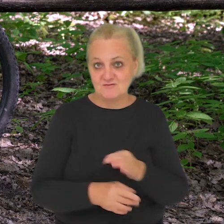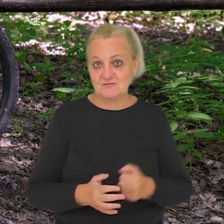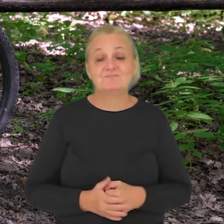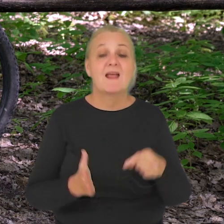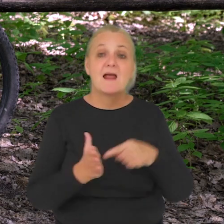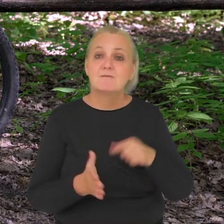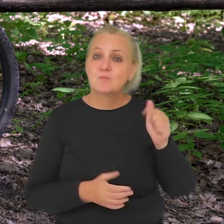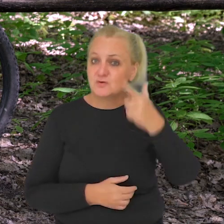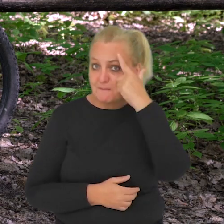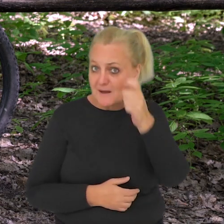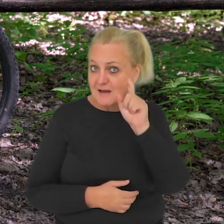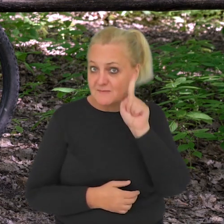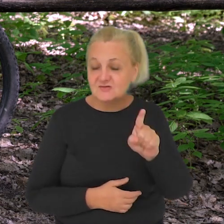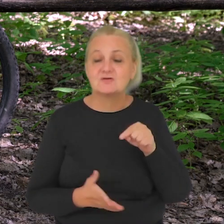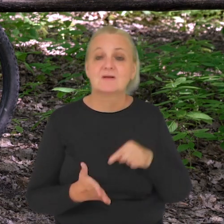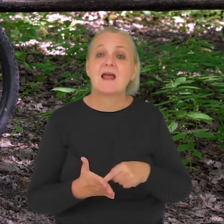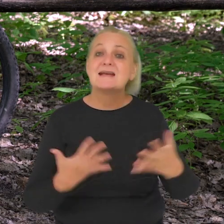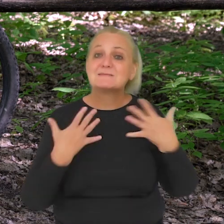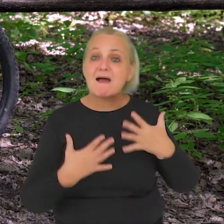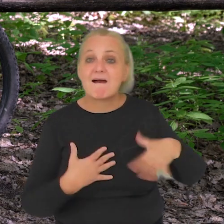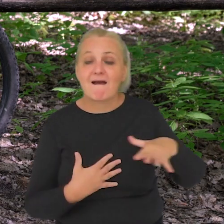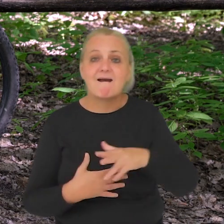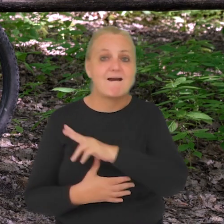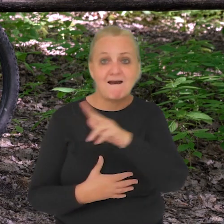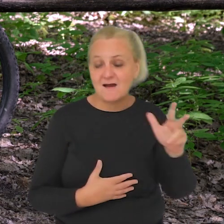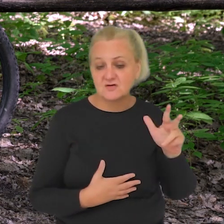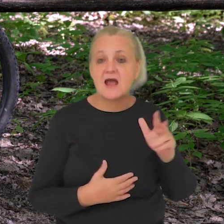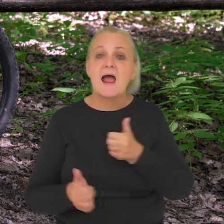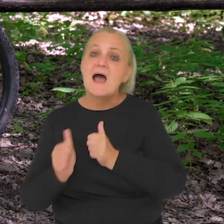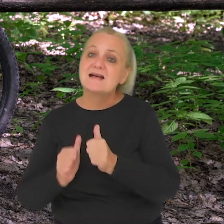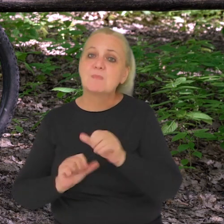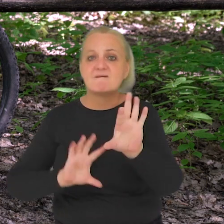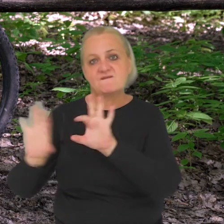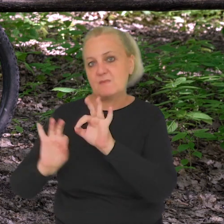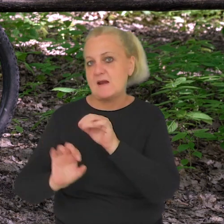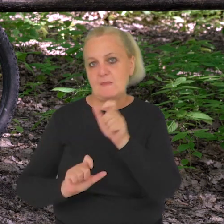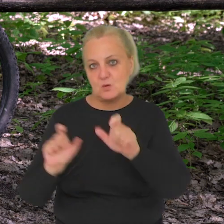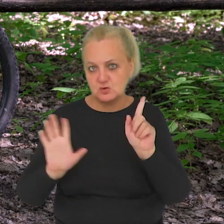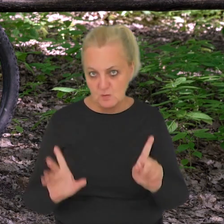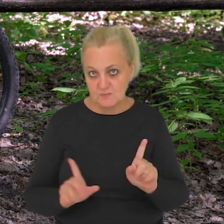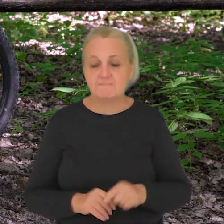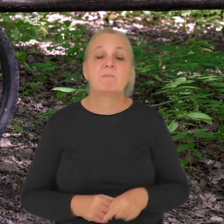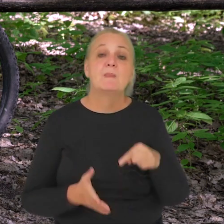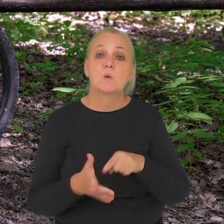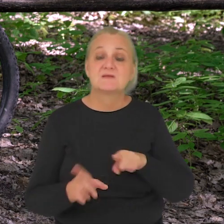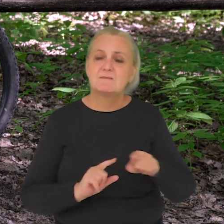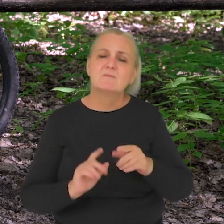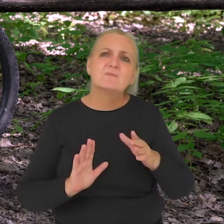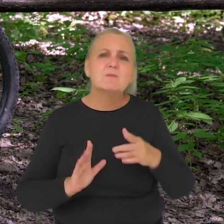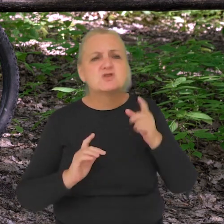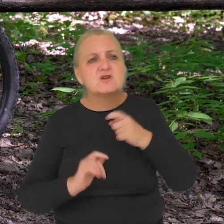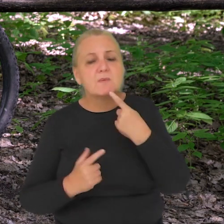siłę mięśni. Należy pamiętać, że spacerowanie dla każdego, a sport dla wybranego,